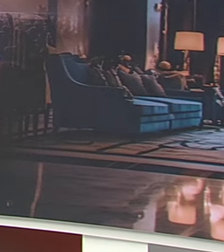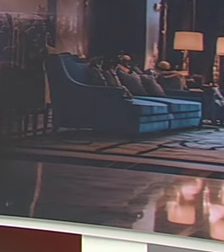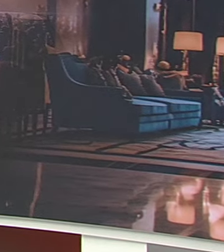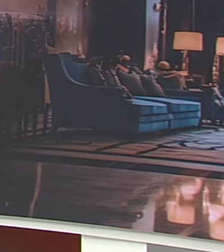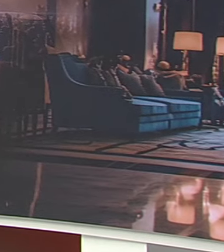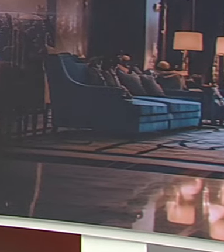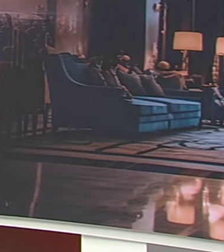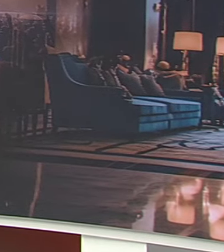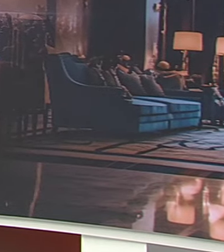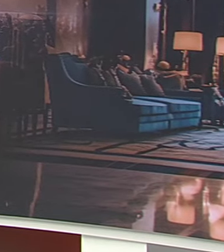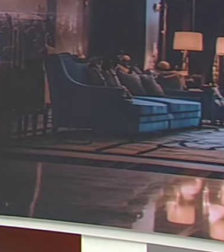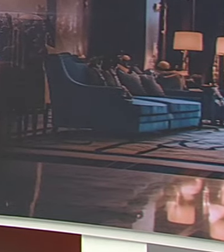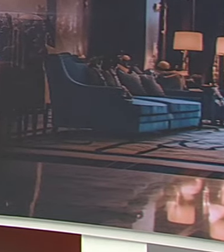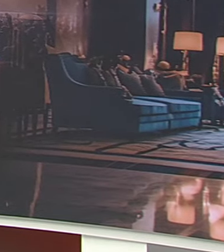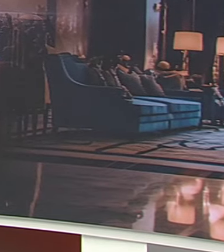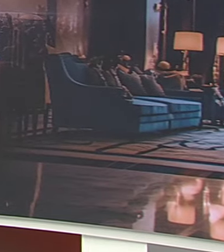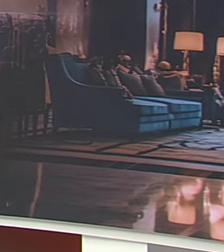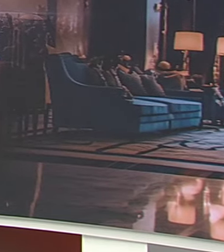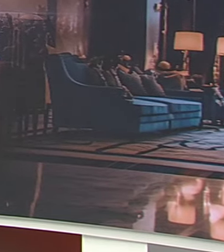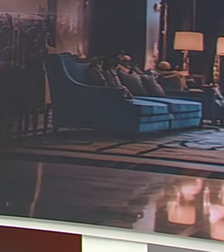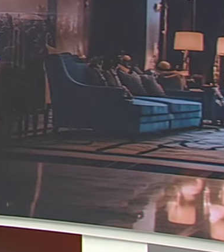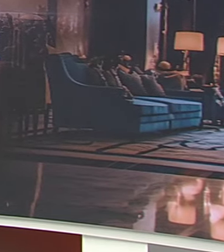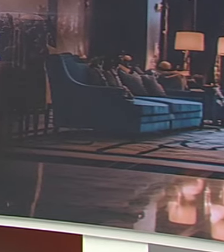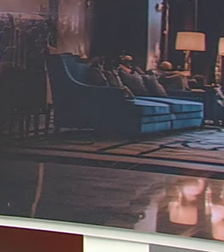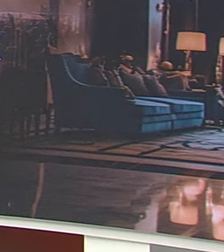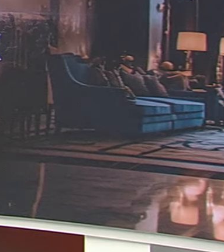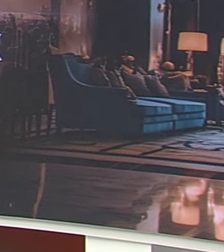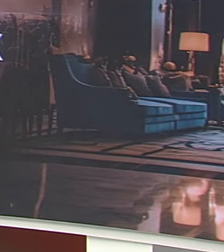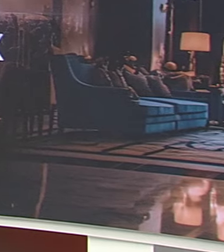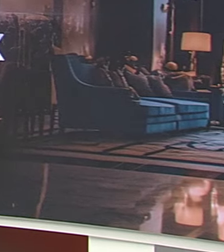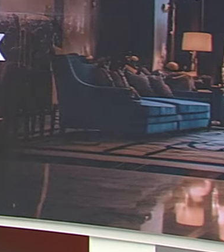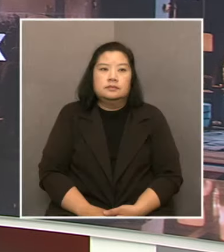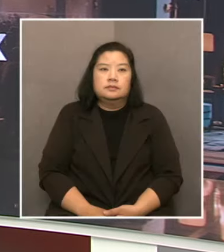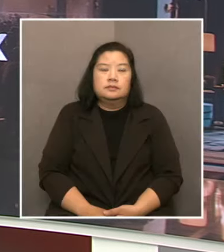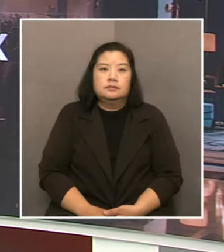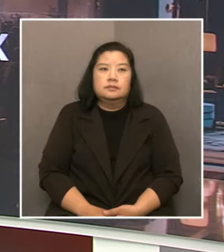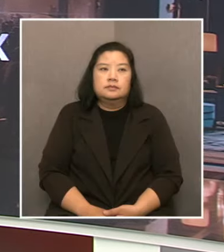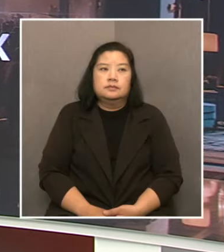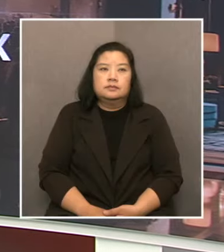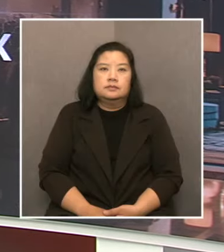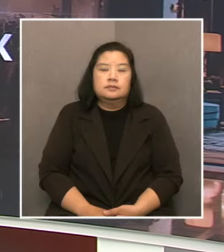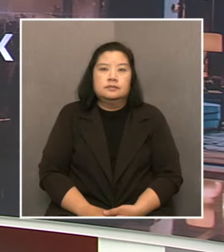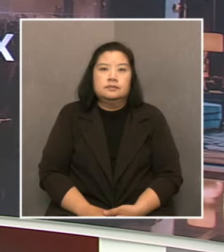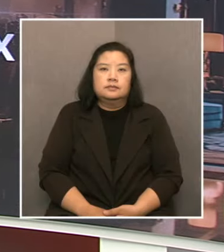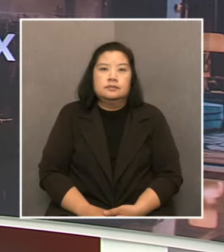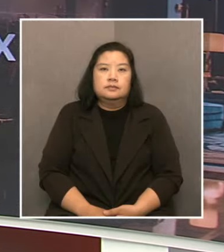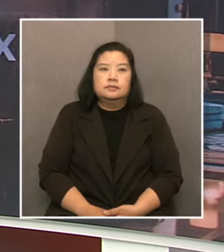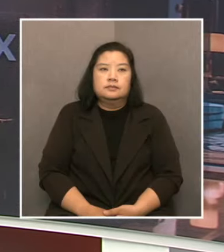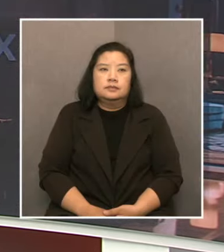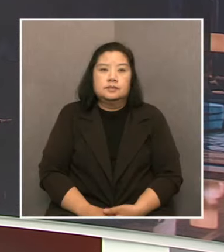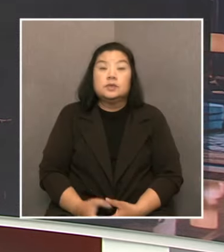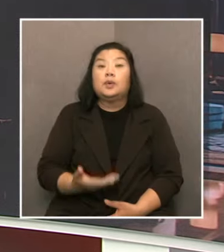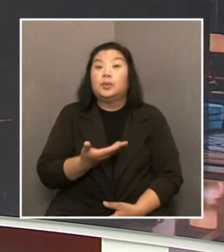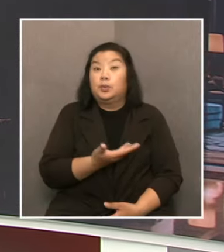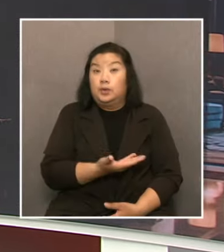เองนะครับมาดูกันเลยนะครับว่าในสถานบันเทิงครบวงจรหรือว่าEntertainment Complexนี้จะมีอะไรบ้างนะครับก็นิยามครอบคลุมถึง